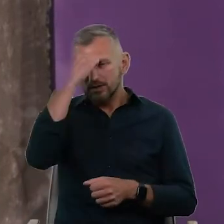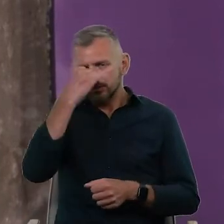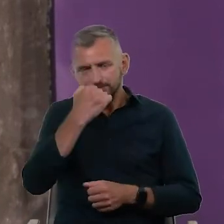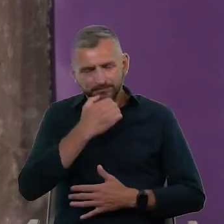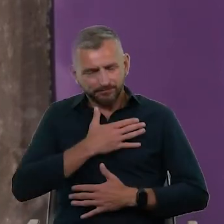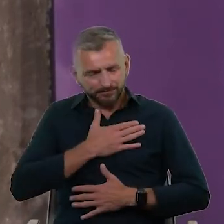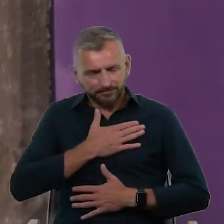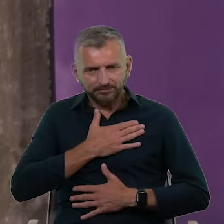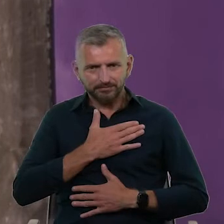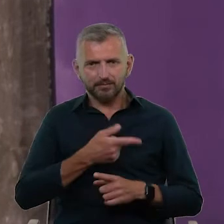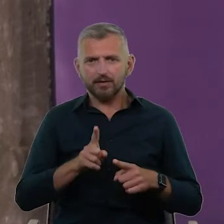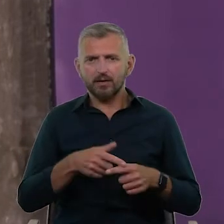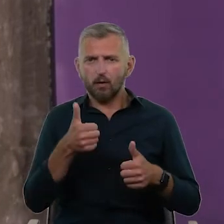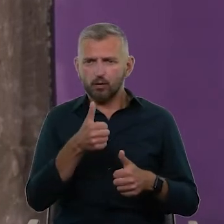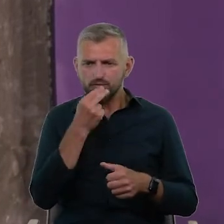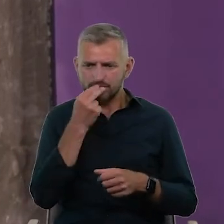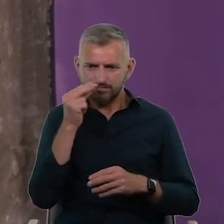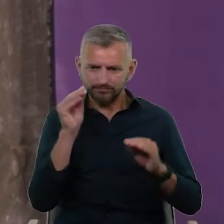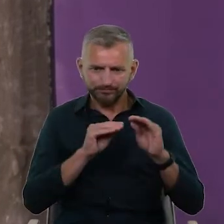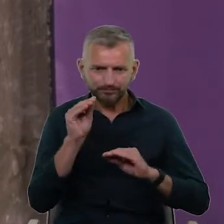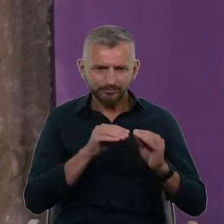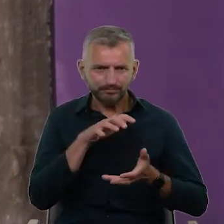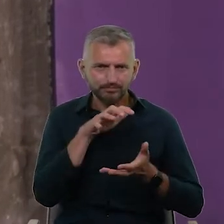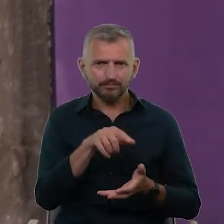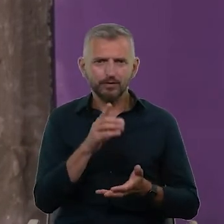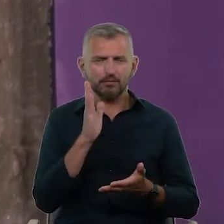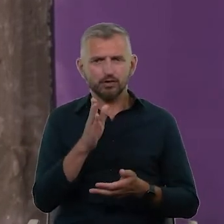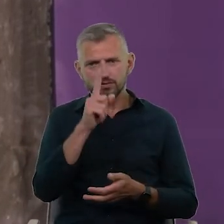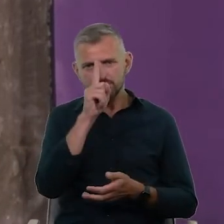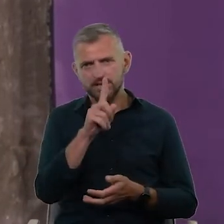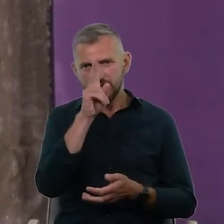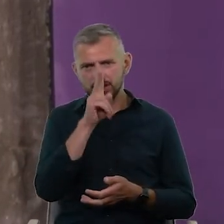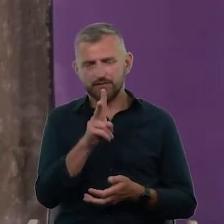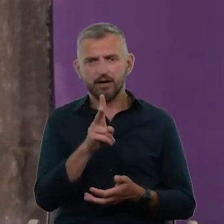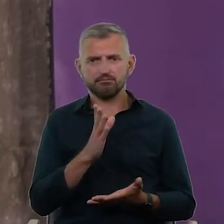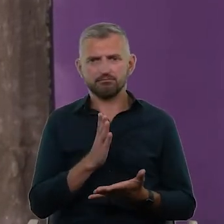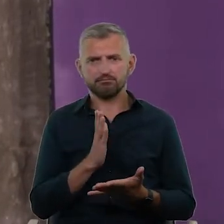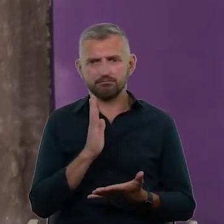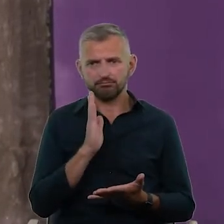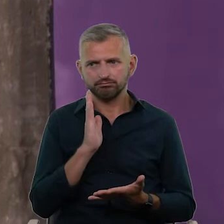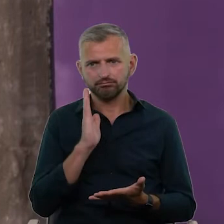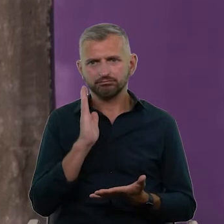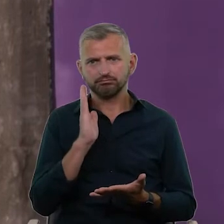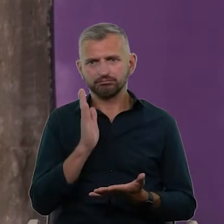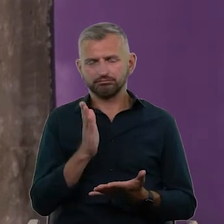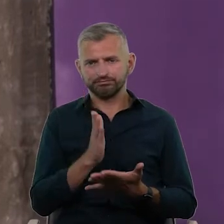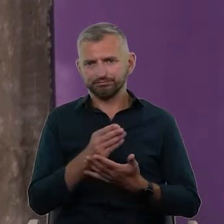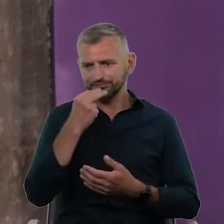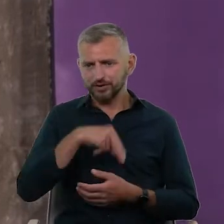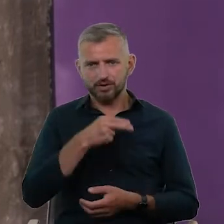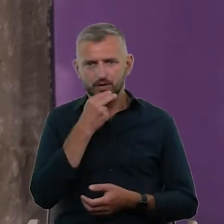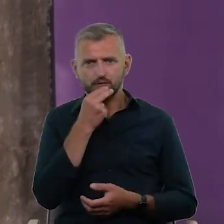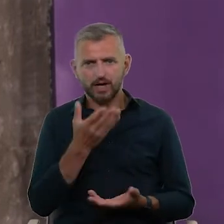що це хороші продуктові набори, вони будуть мати там місяць-два, скажімо, якісно